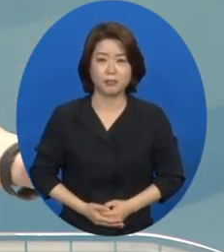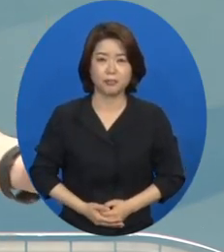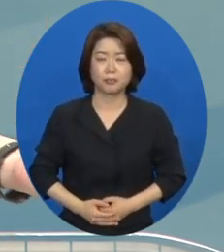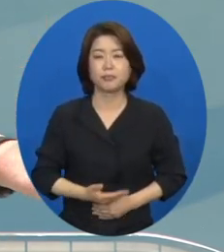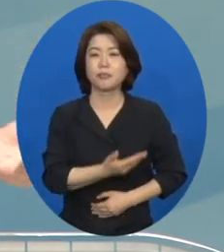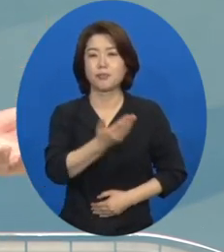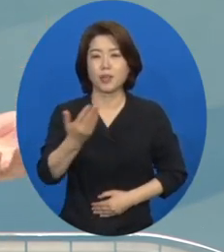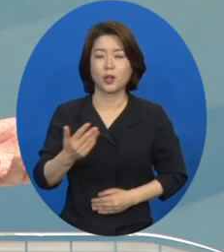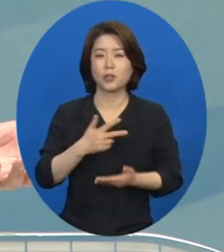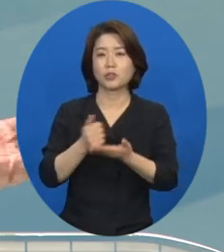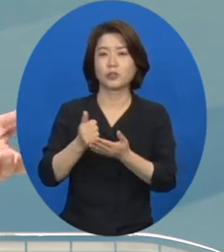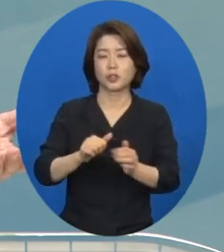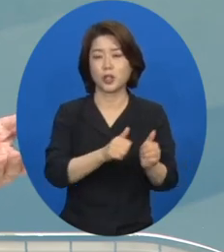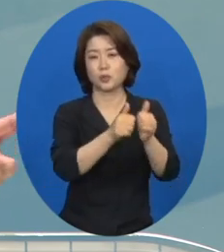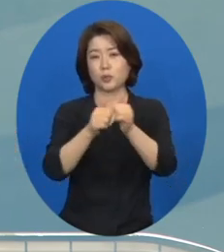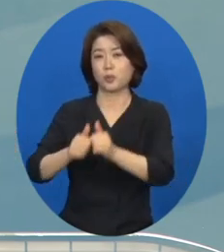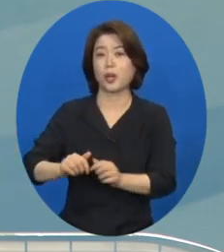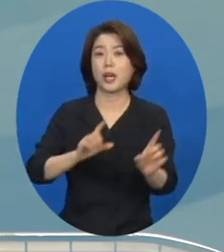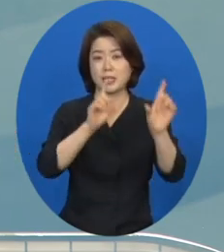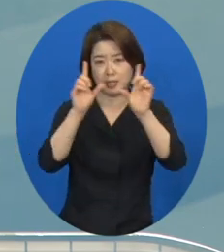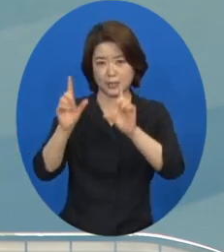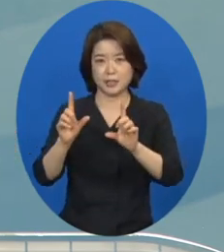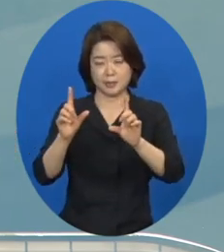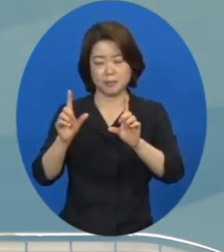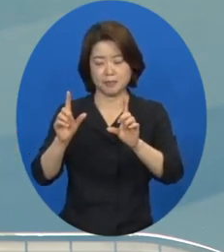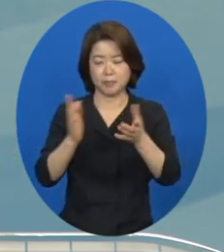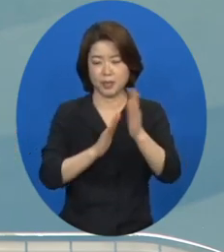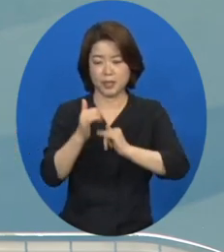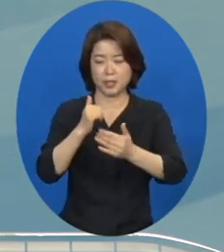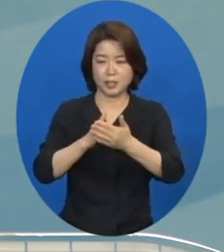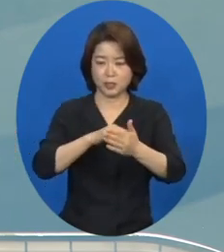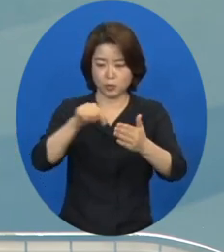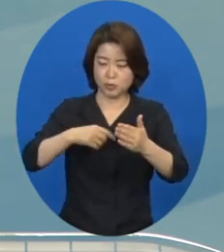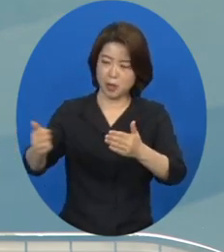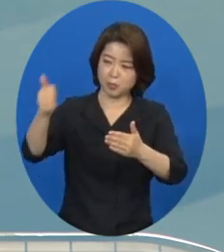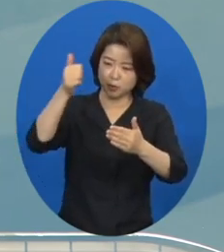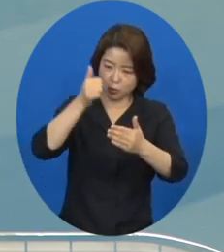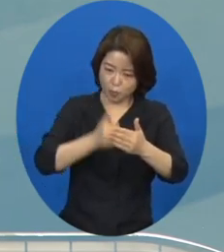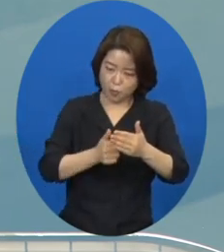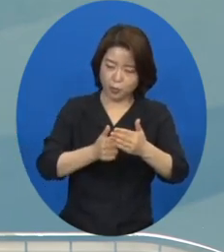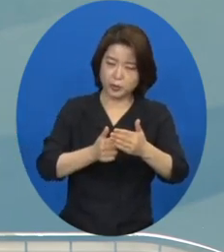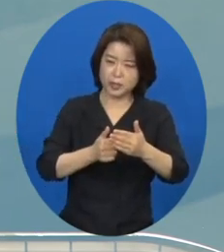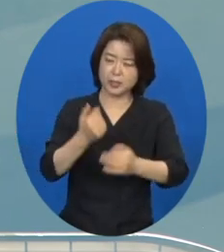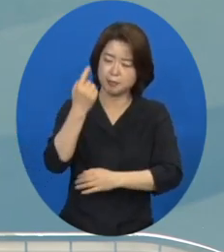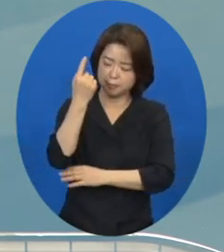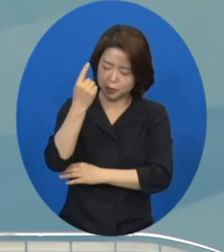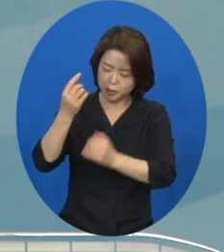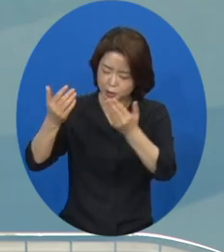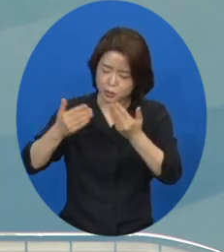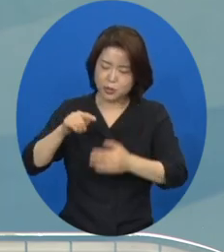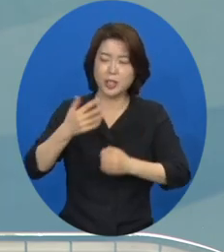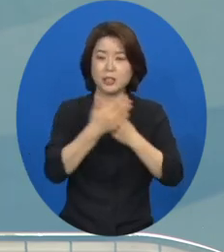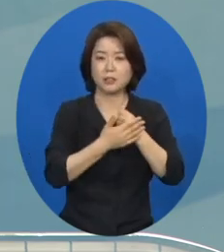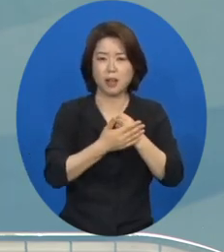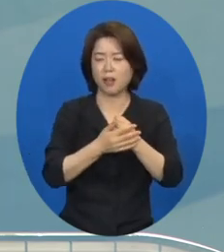여러분 주님과 동행하는 삶, 예수님이 우리의 마음이 오셔서 우리를 지키시는 이 은혜를 놓치시면 안